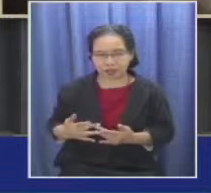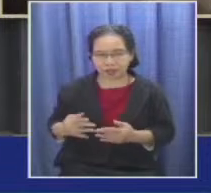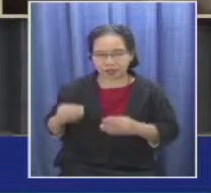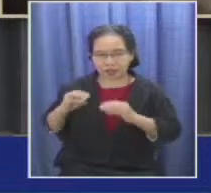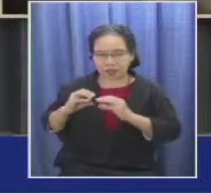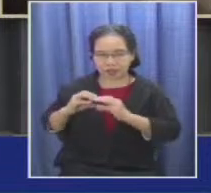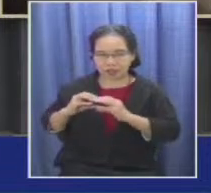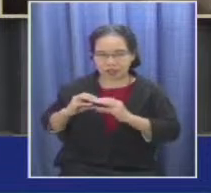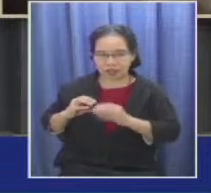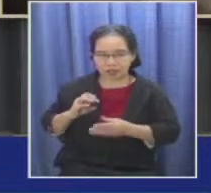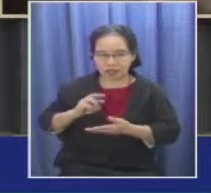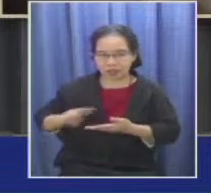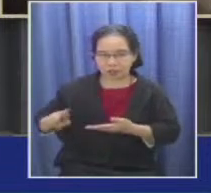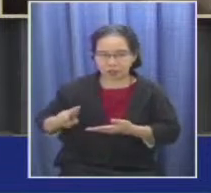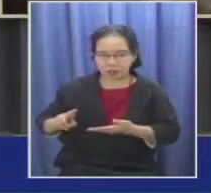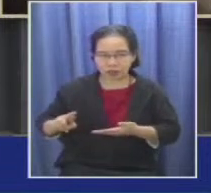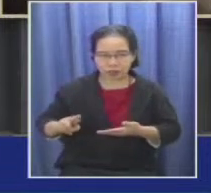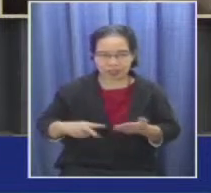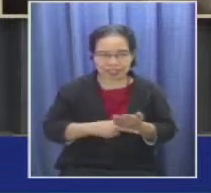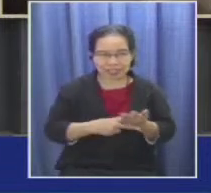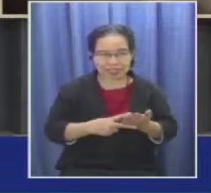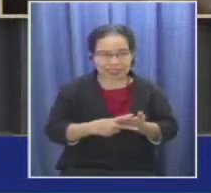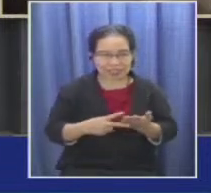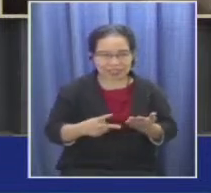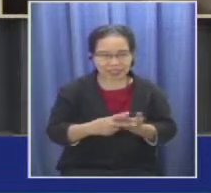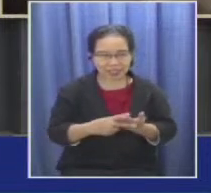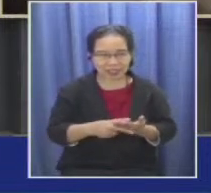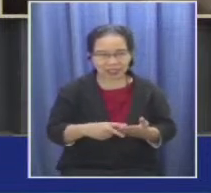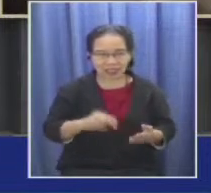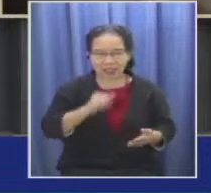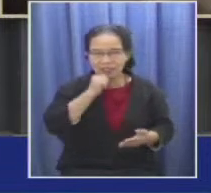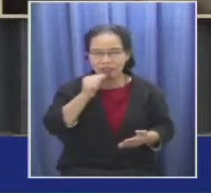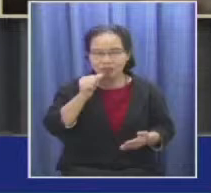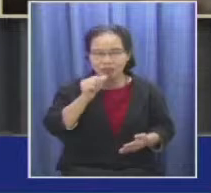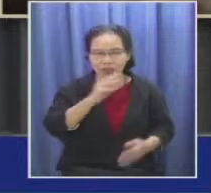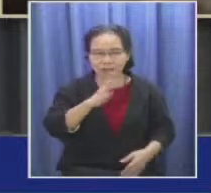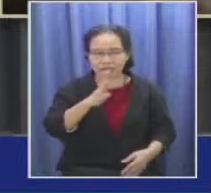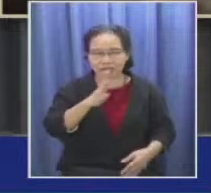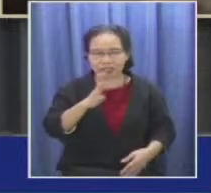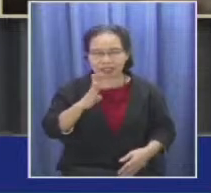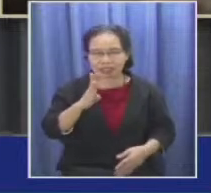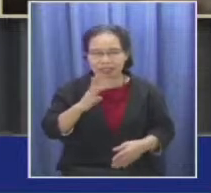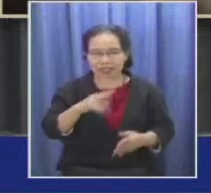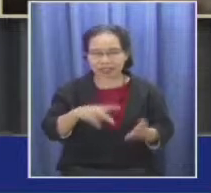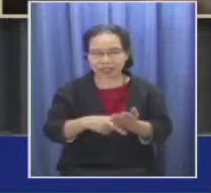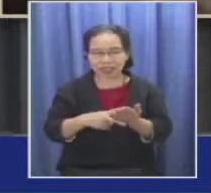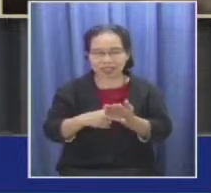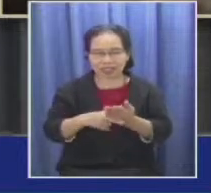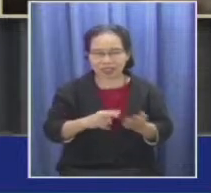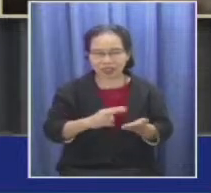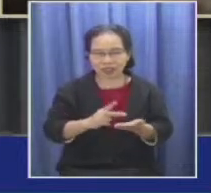moma ye hunu Nyankopon akwan moma ye hunu Nyankopon akwan moma ye mfa ni nsam